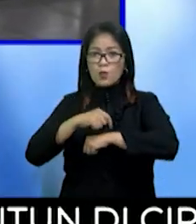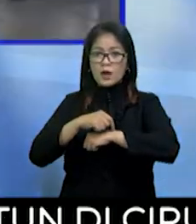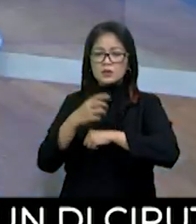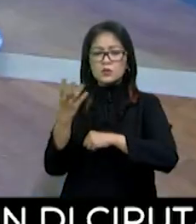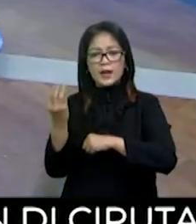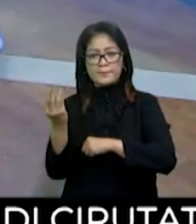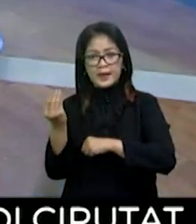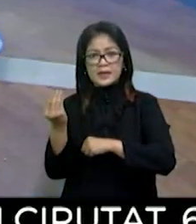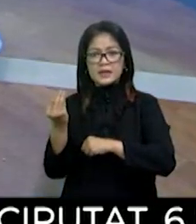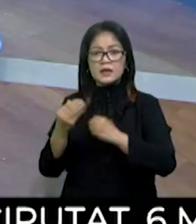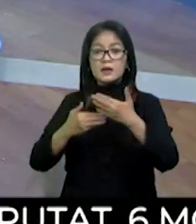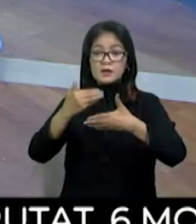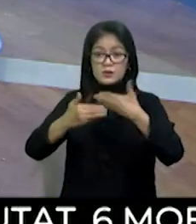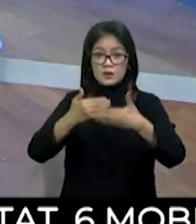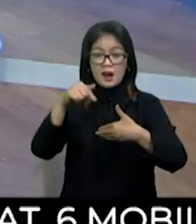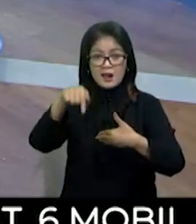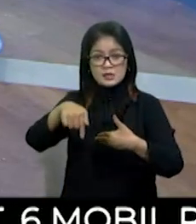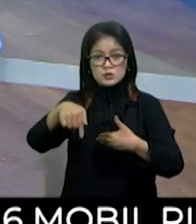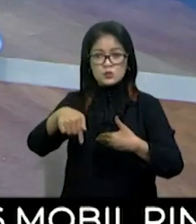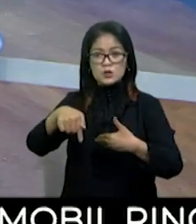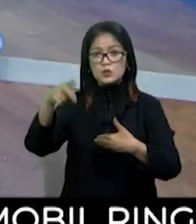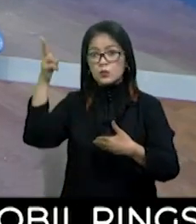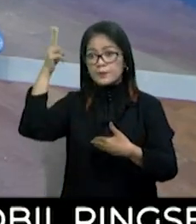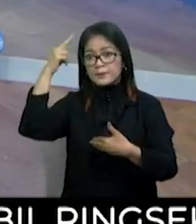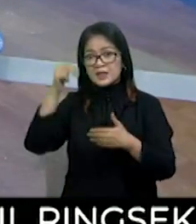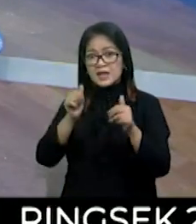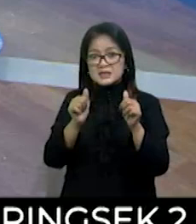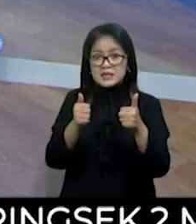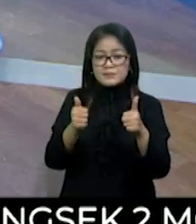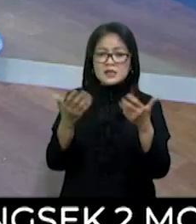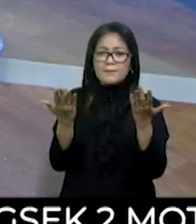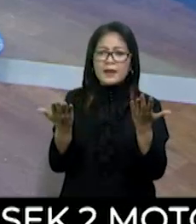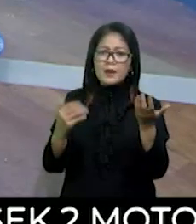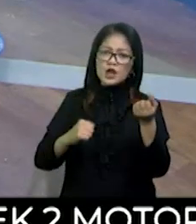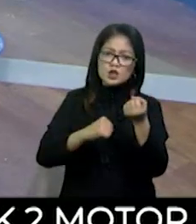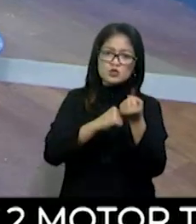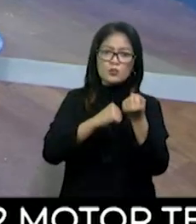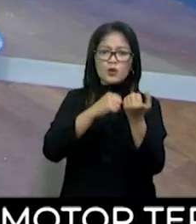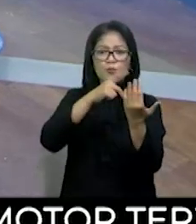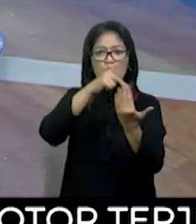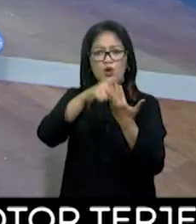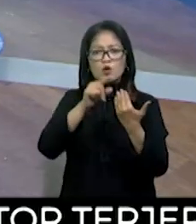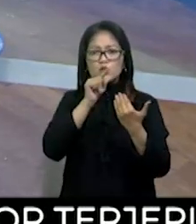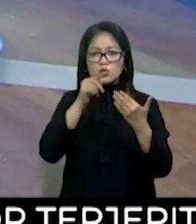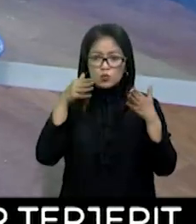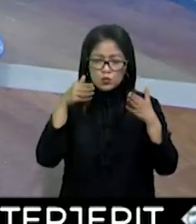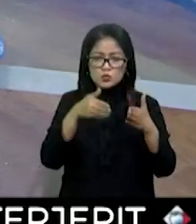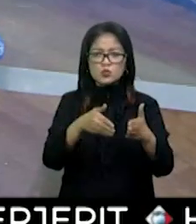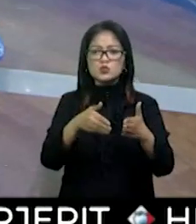proses tersebut, apa saja yang telah dipersiapkan oleh pemerintah jelang dukungan vaksinasi ini bagi anak-anak, khususnya di golongan tersebut?